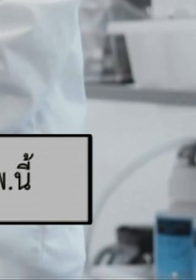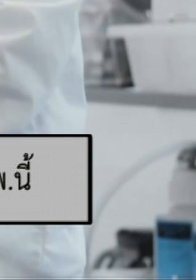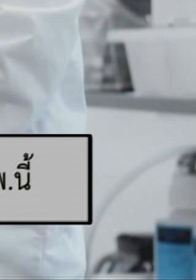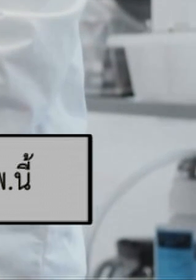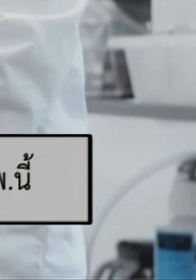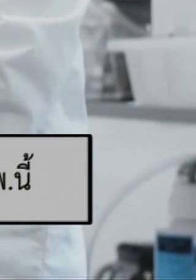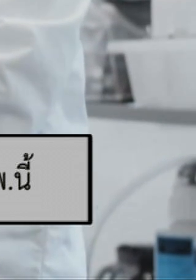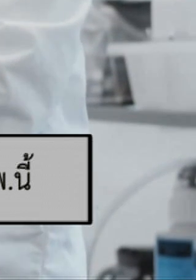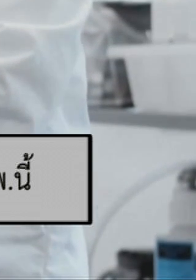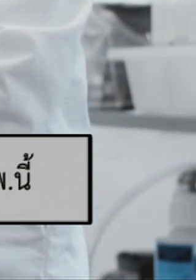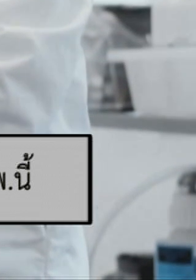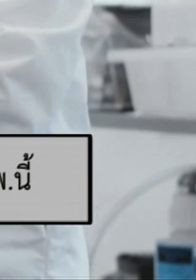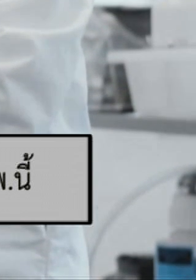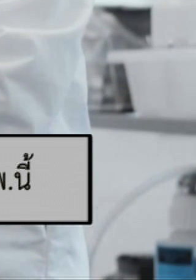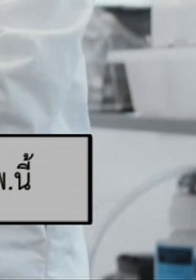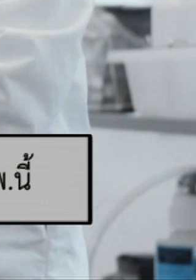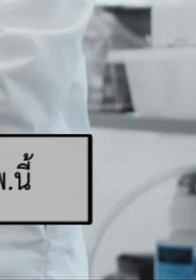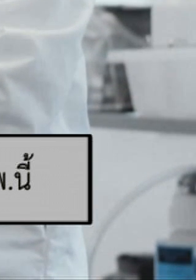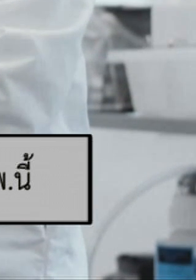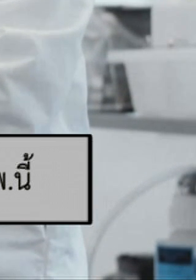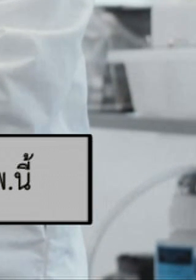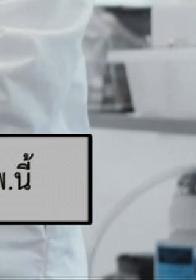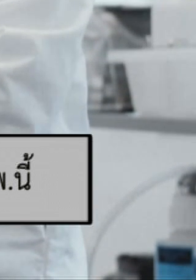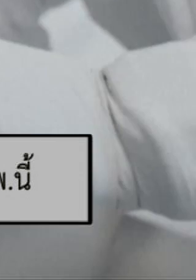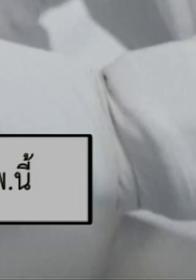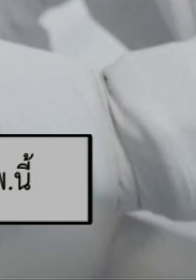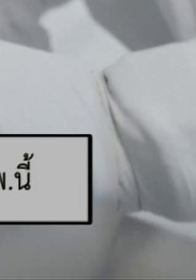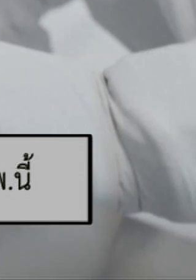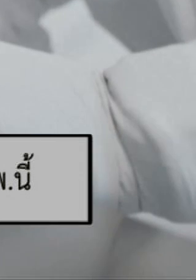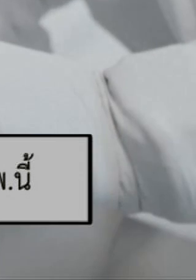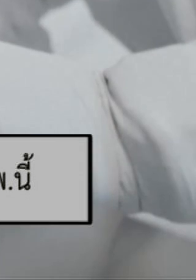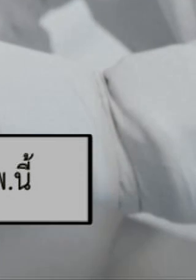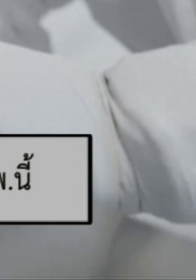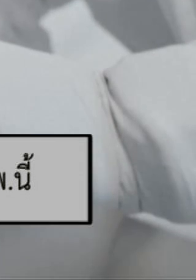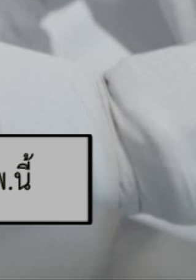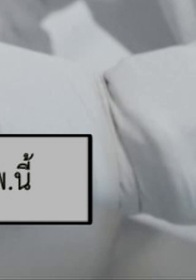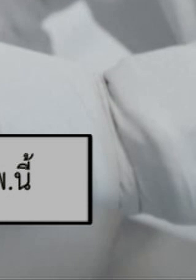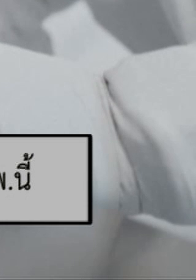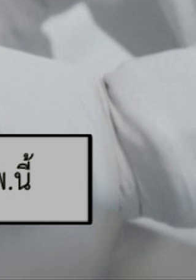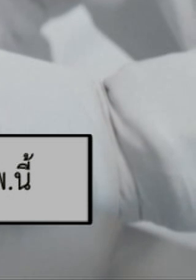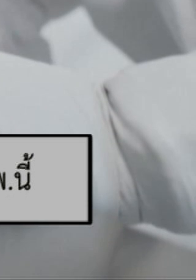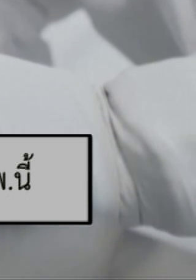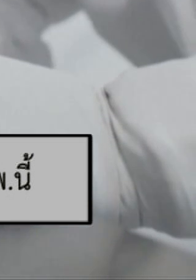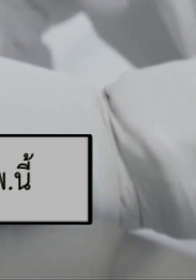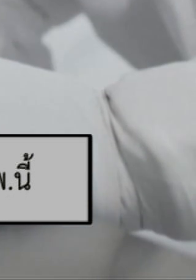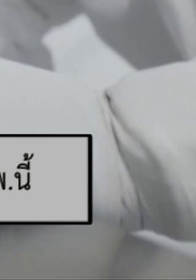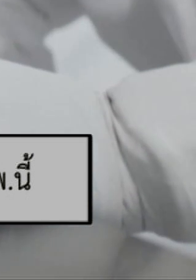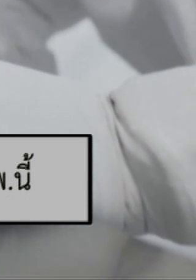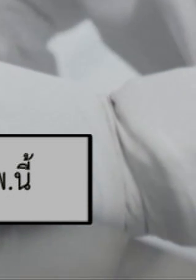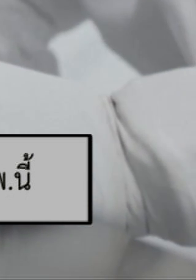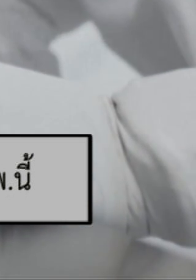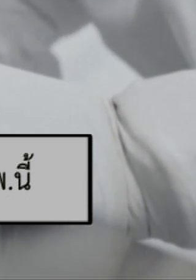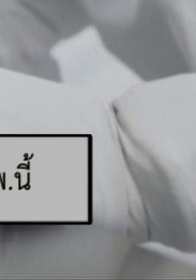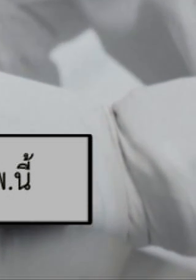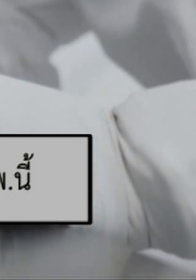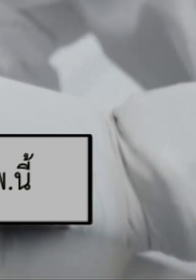ประเทศไทยจะใช้การนี้นะคะตอนนี้ที่เราทราบๆอยู่ก็คือมีของทาง Action A9กับสิโนแบบนะคะแล้วก็จากกรณี